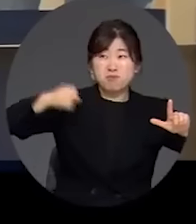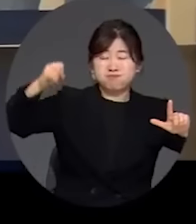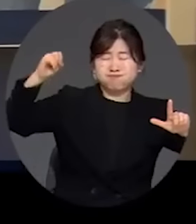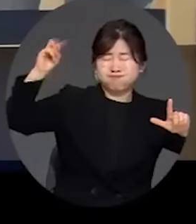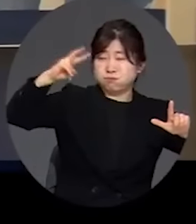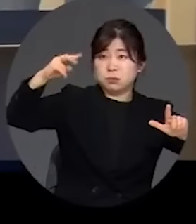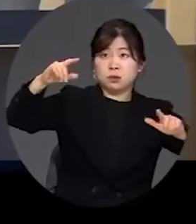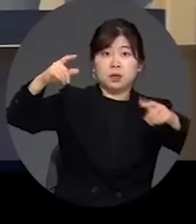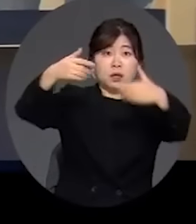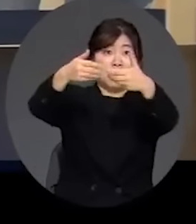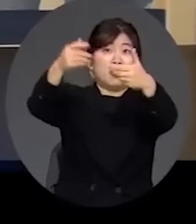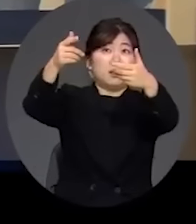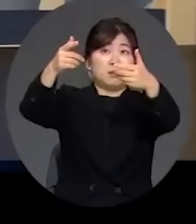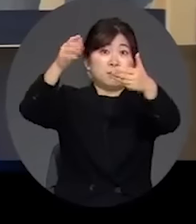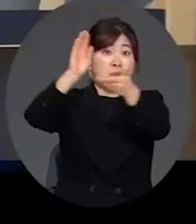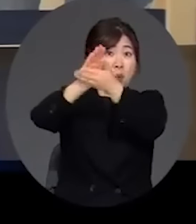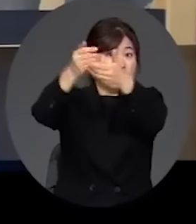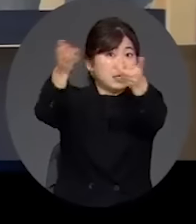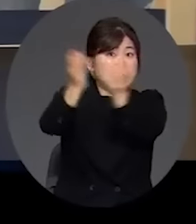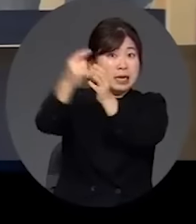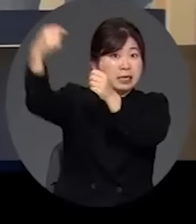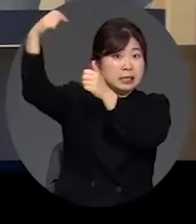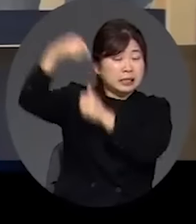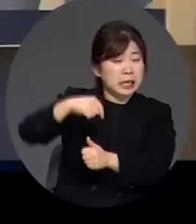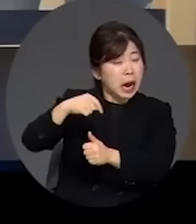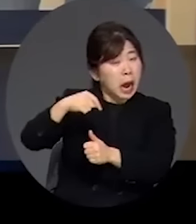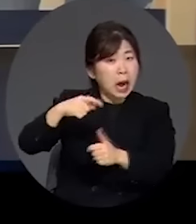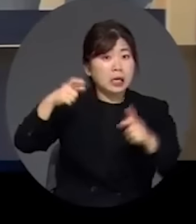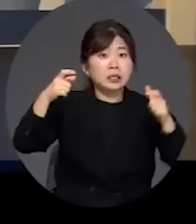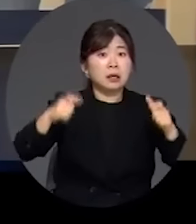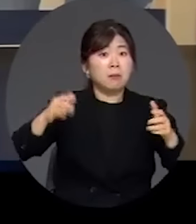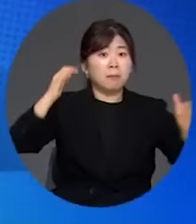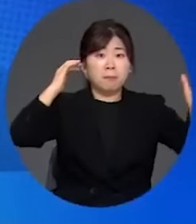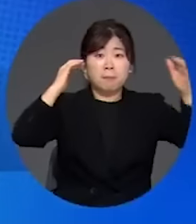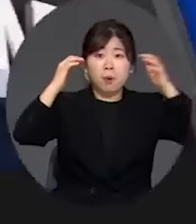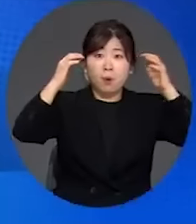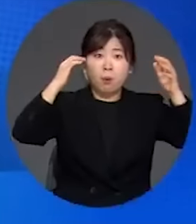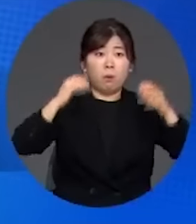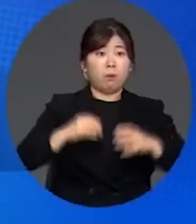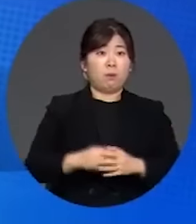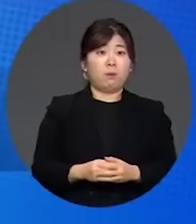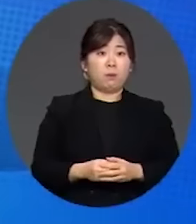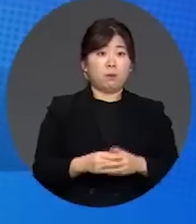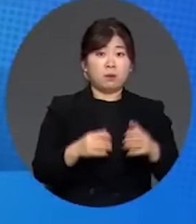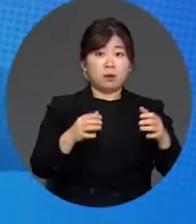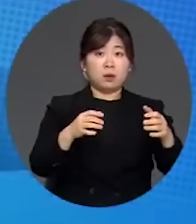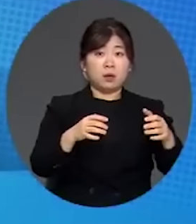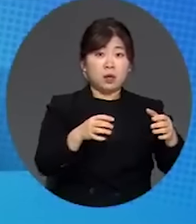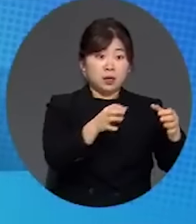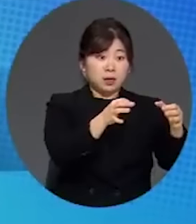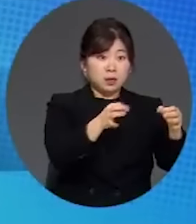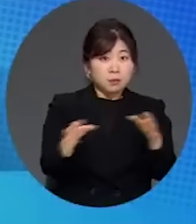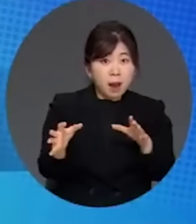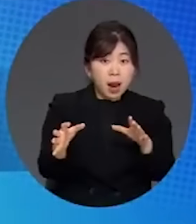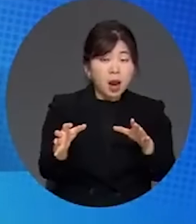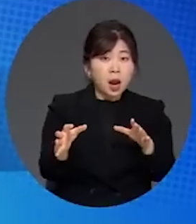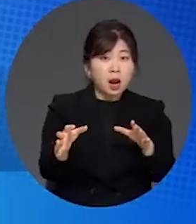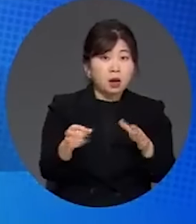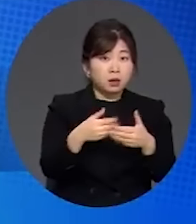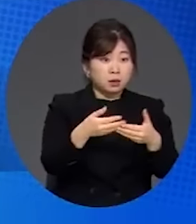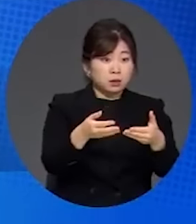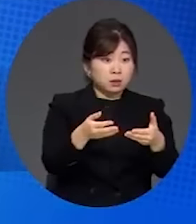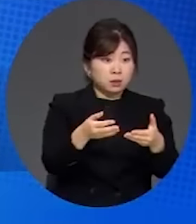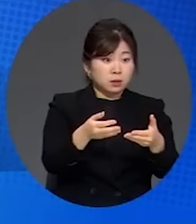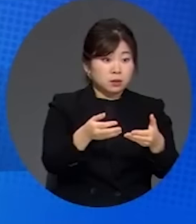결정은 지역을 헤어 수 없는 란에 리고 있습니다 김 지역의 당원들뿐만 아니고